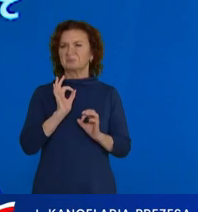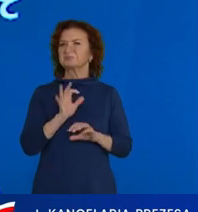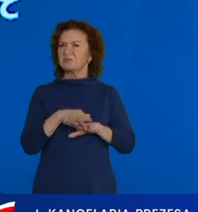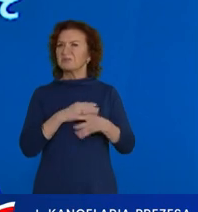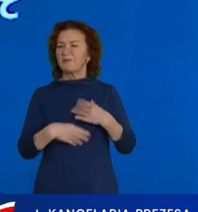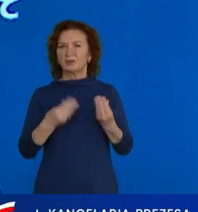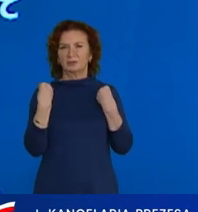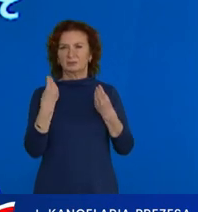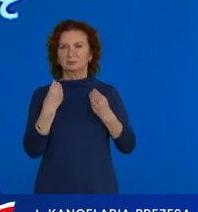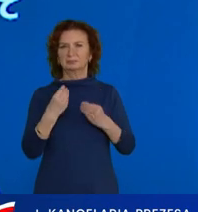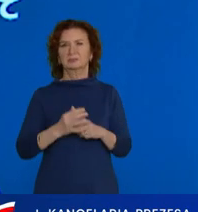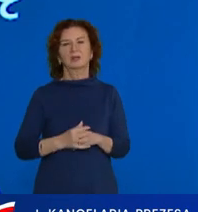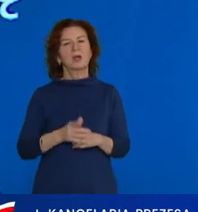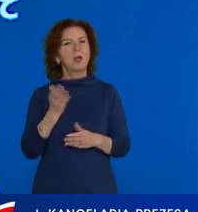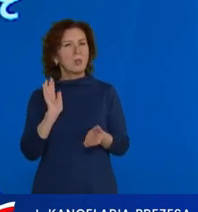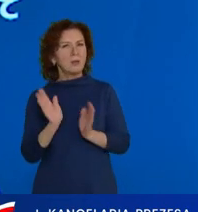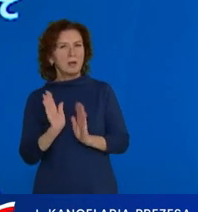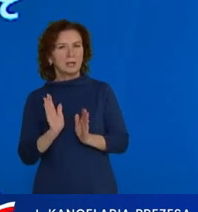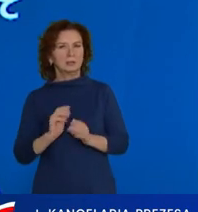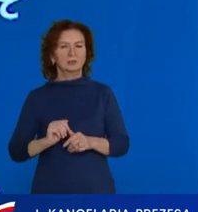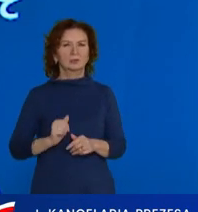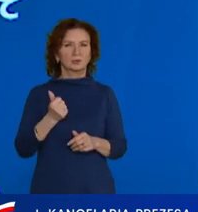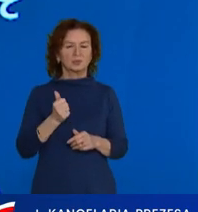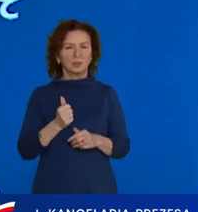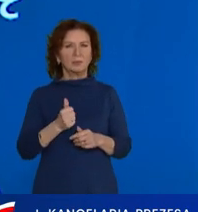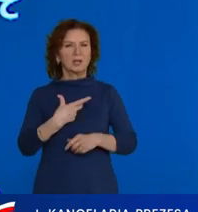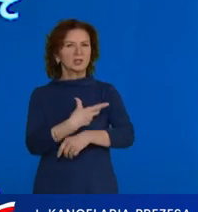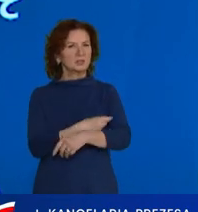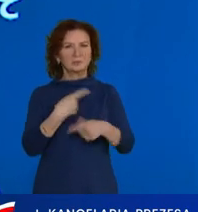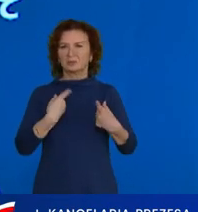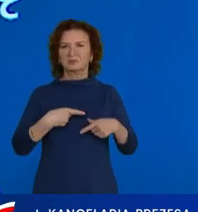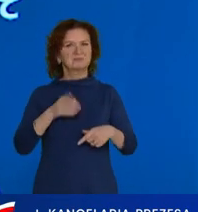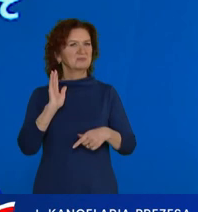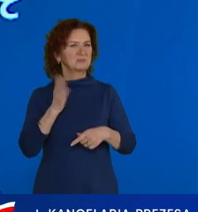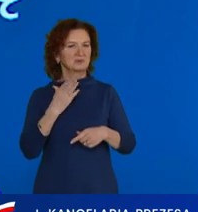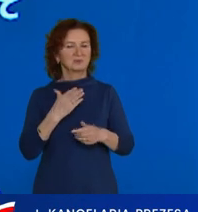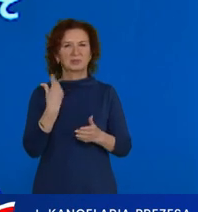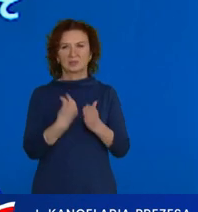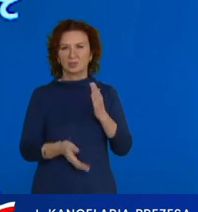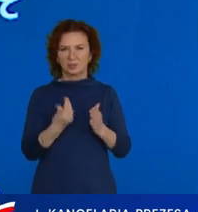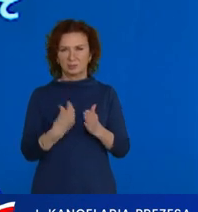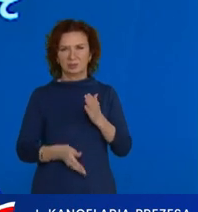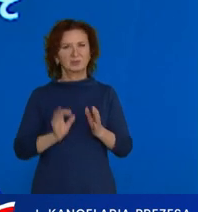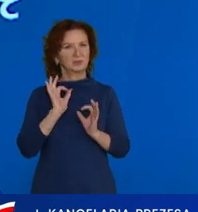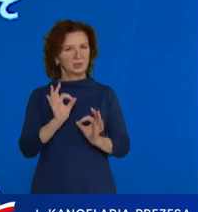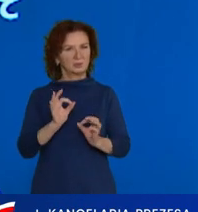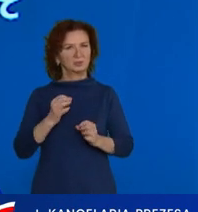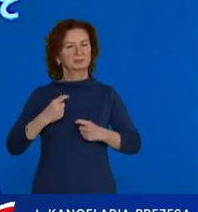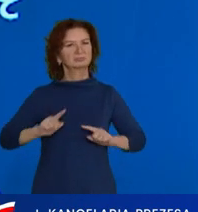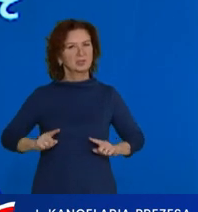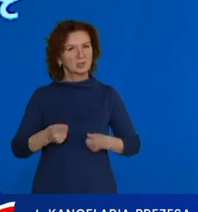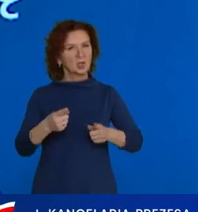prowadzą szczepienia, dbając o preparaty i dobrze organizując sam proces szczepień. To,